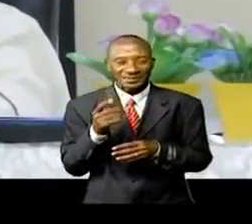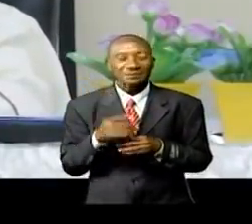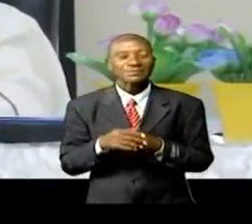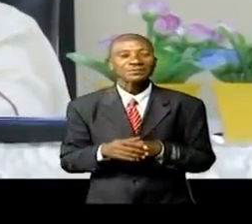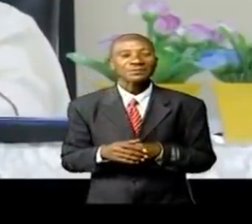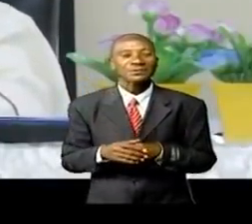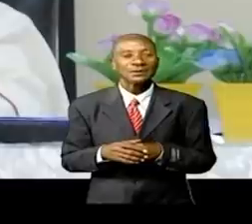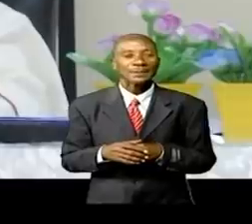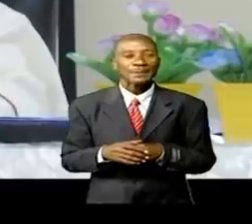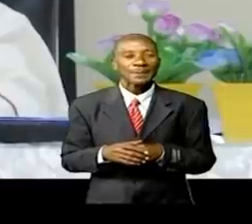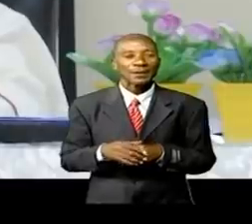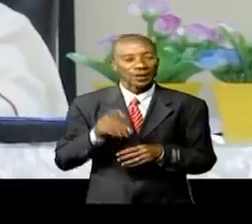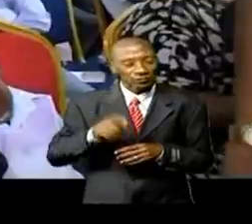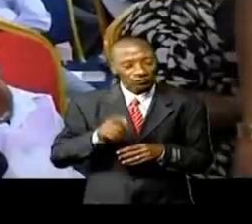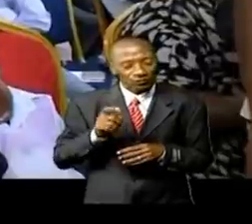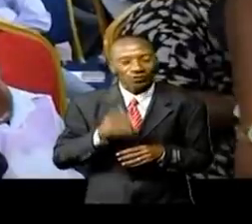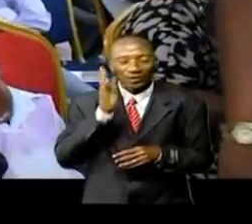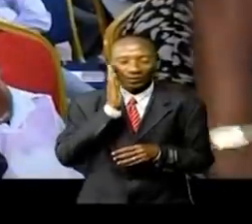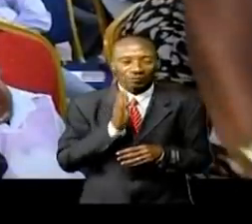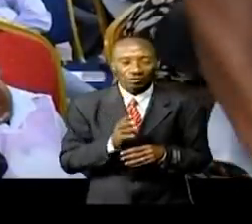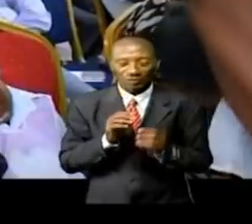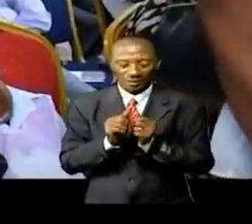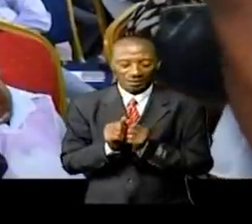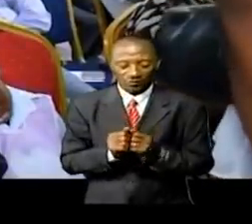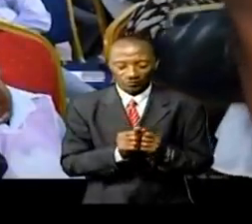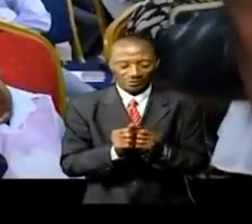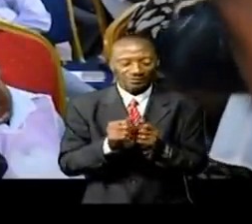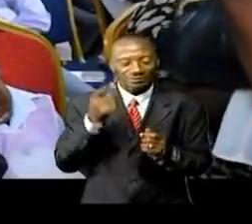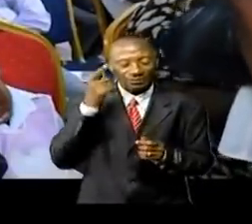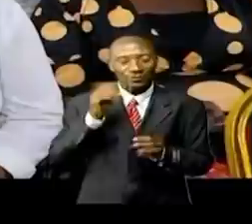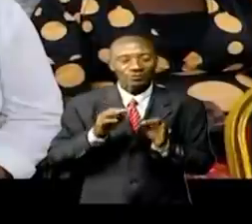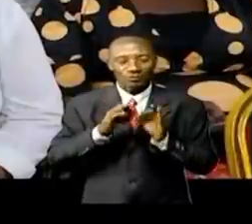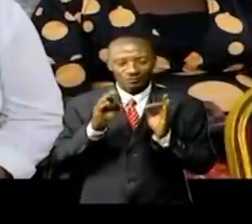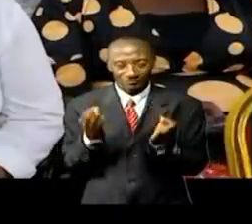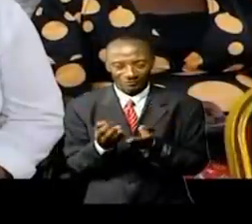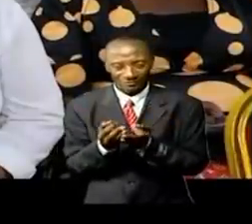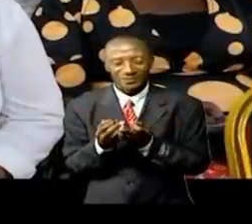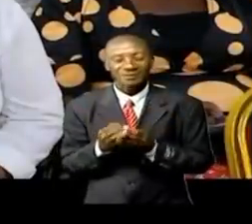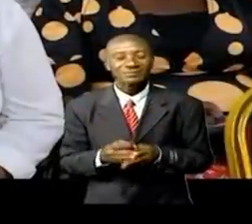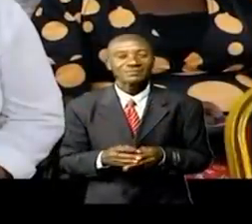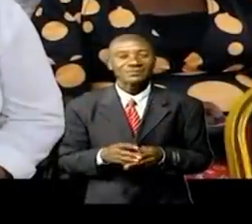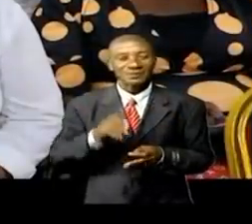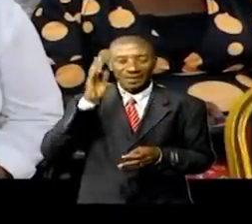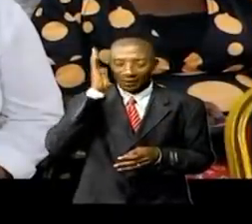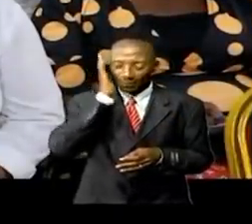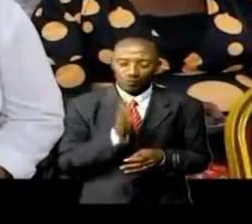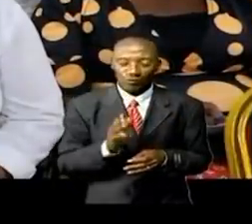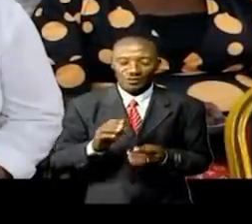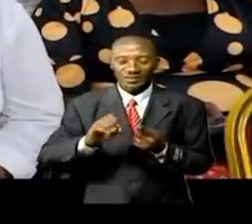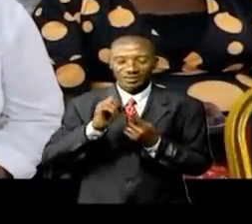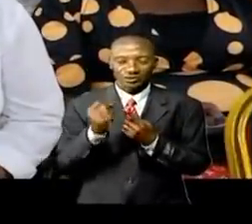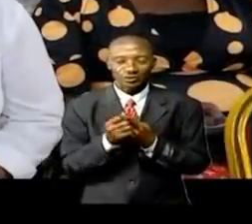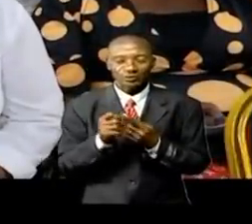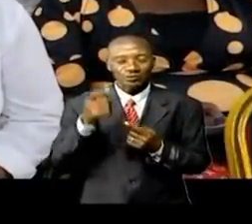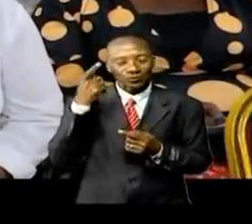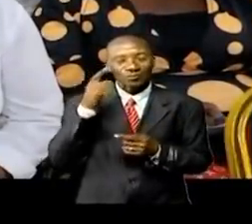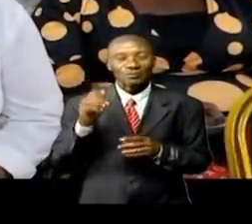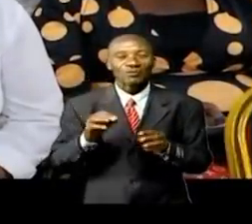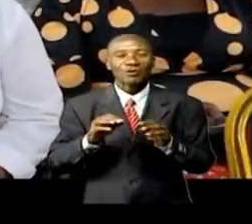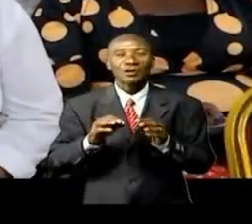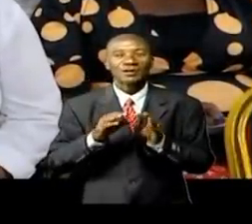dire intégration des diverses situations de nos familles. Il ne s'agit cependant pas